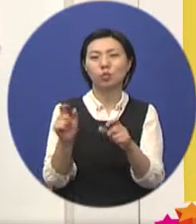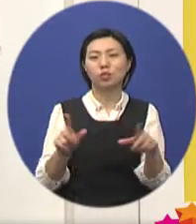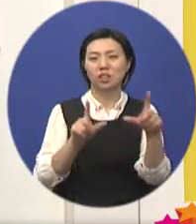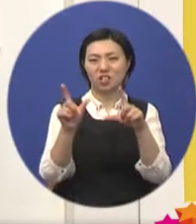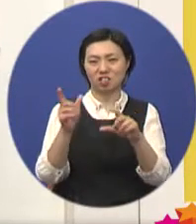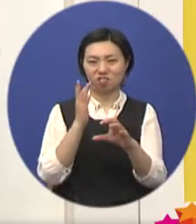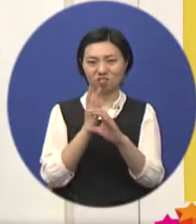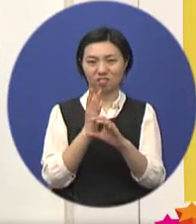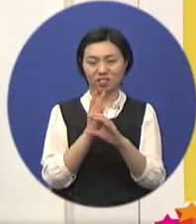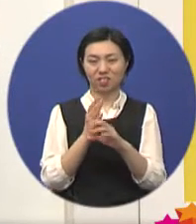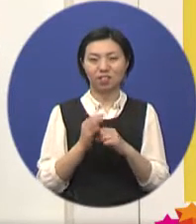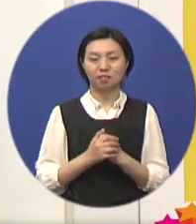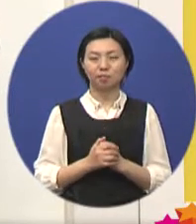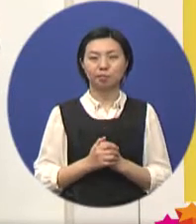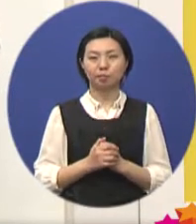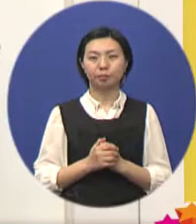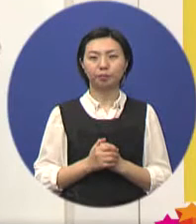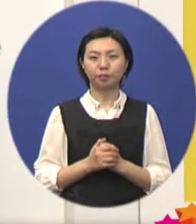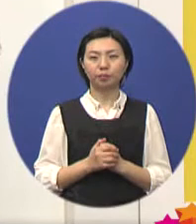저게 여기